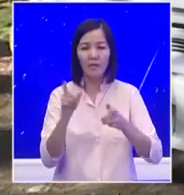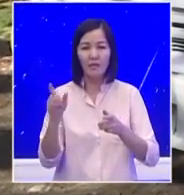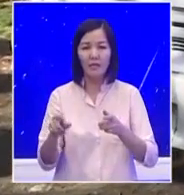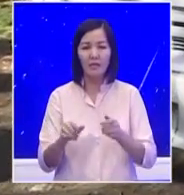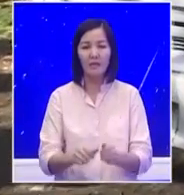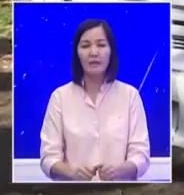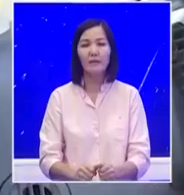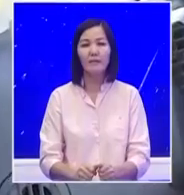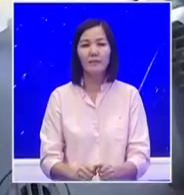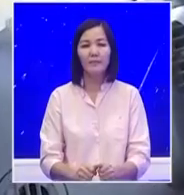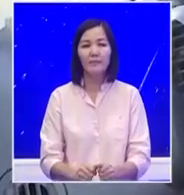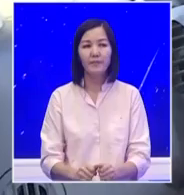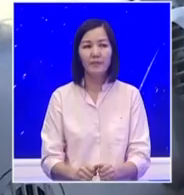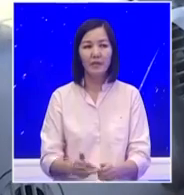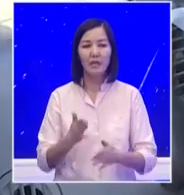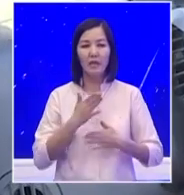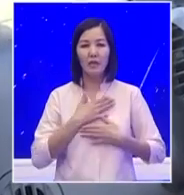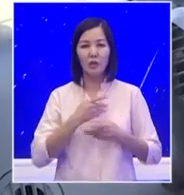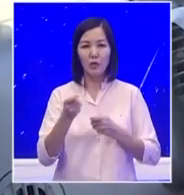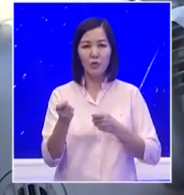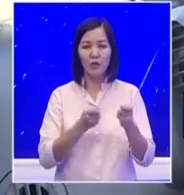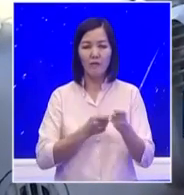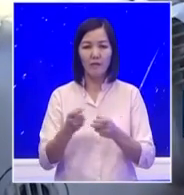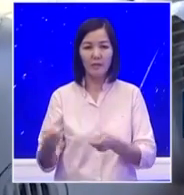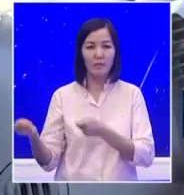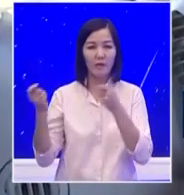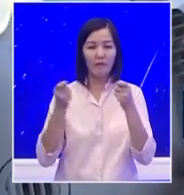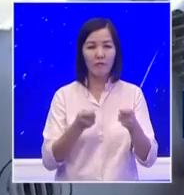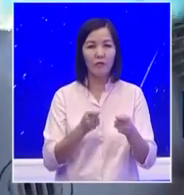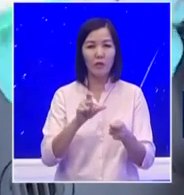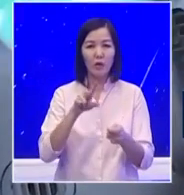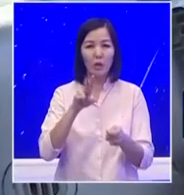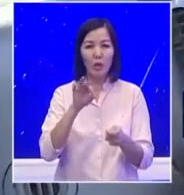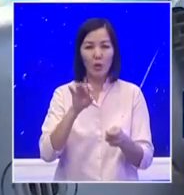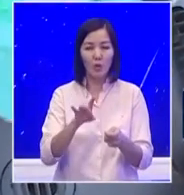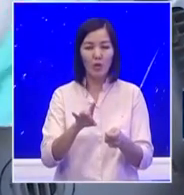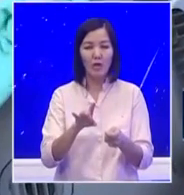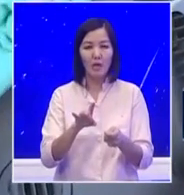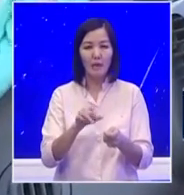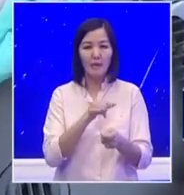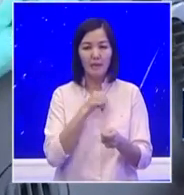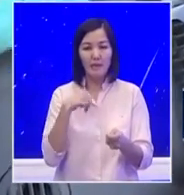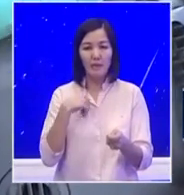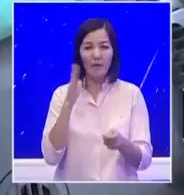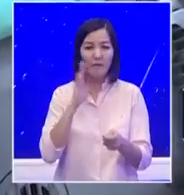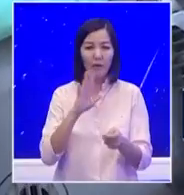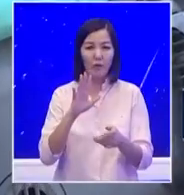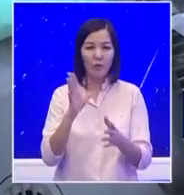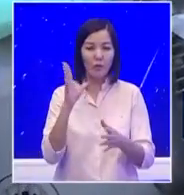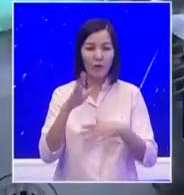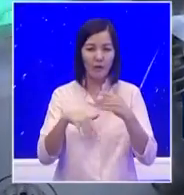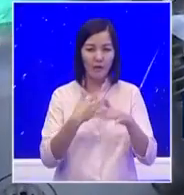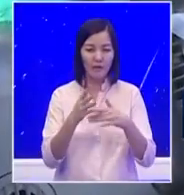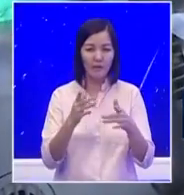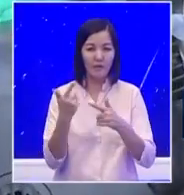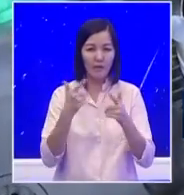остановках. Наше руководство привозит препараты все. Мы это Все, раствор готовый делаем